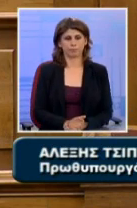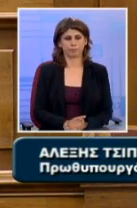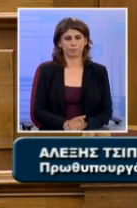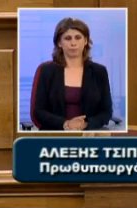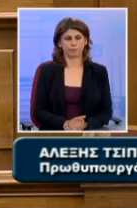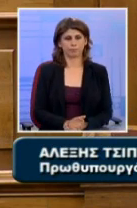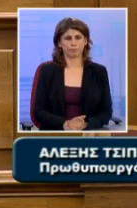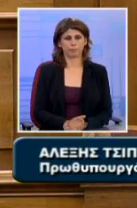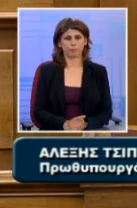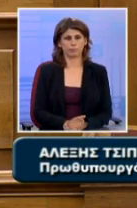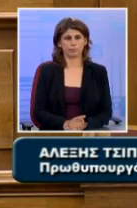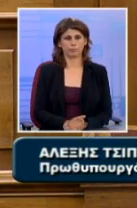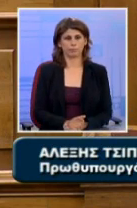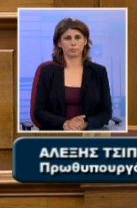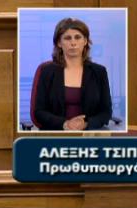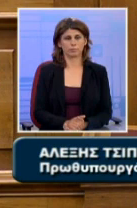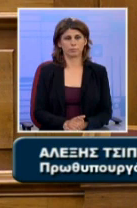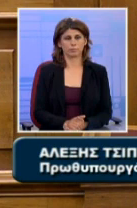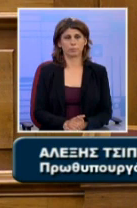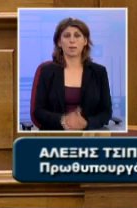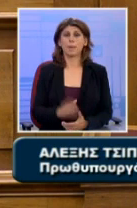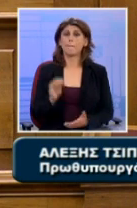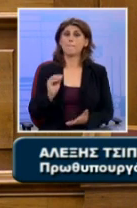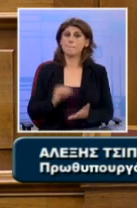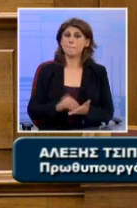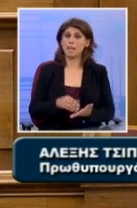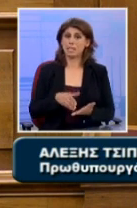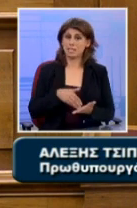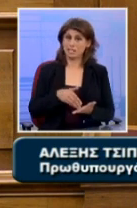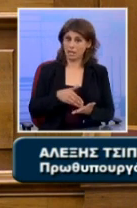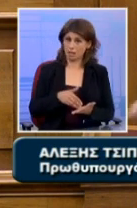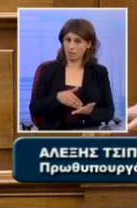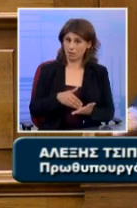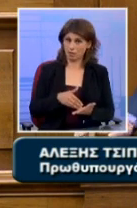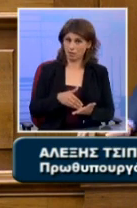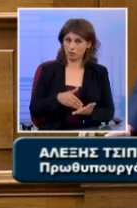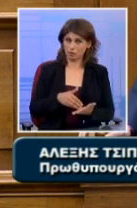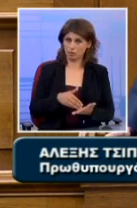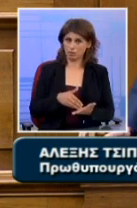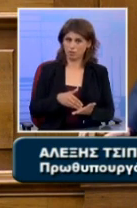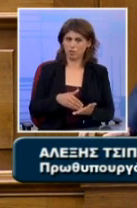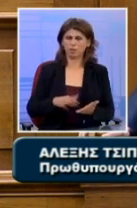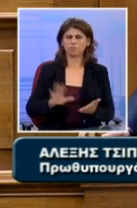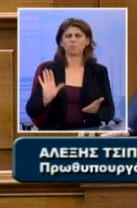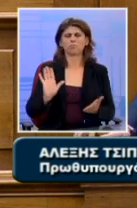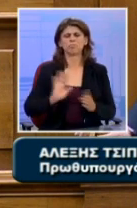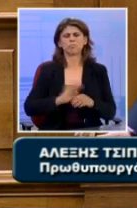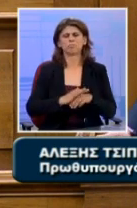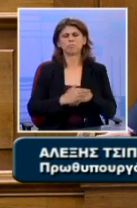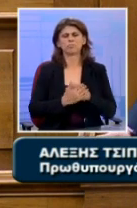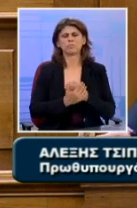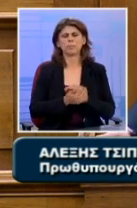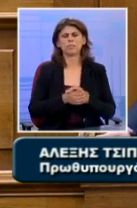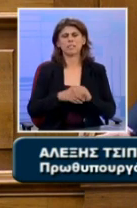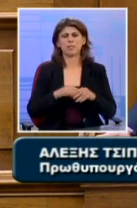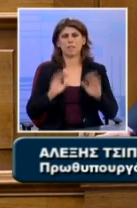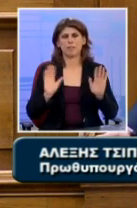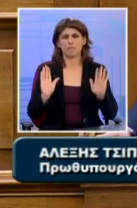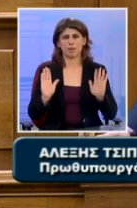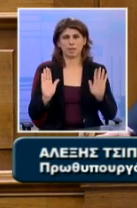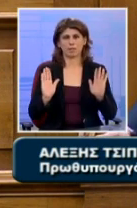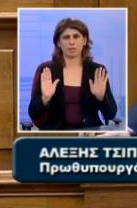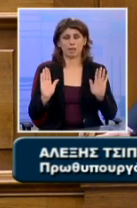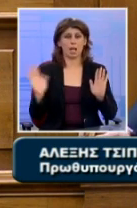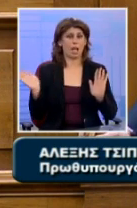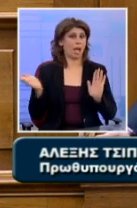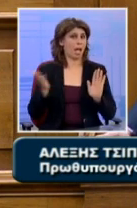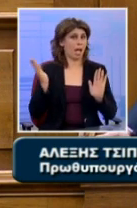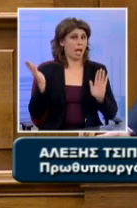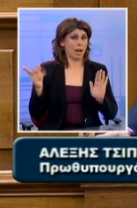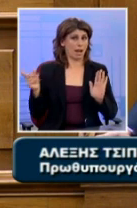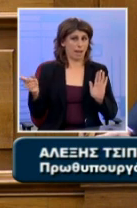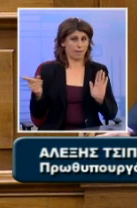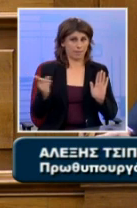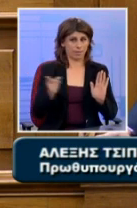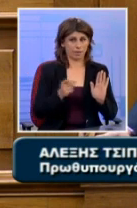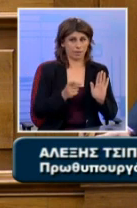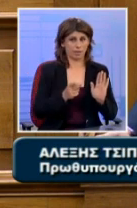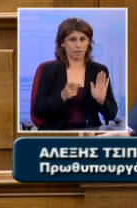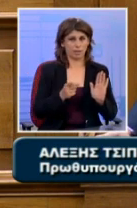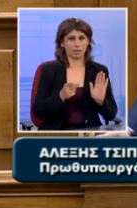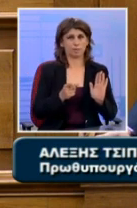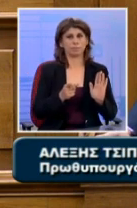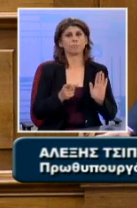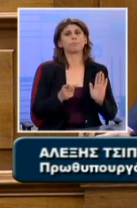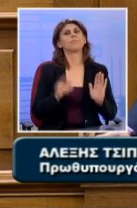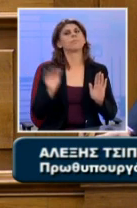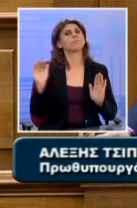Και θέλω να ξεκαθαρίσω για άλλη μια φορά. Δεν μας ενδιαφέρει αν αυτοί τους